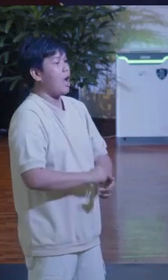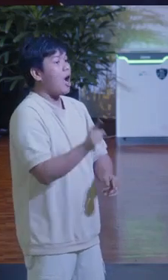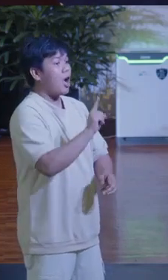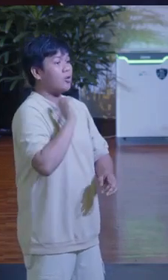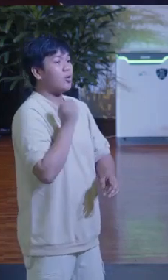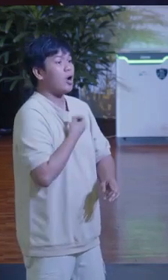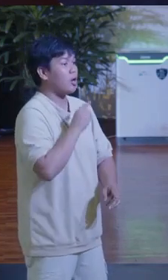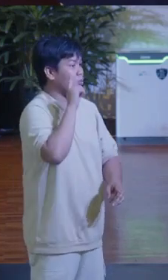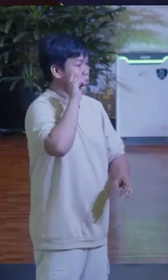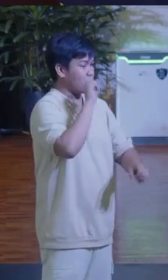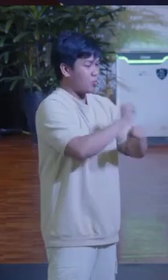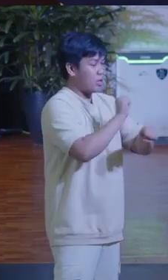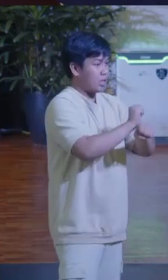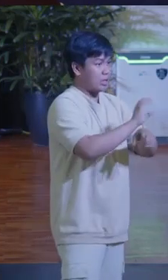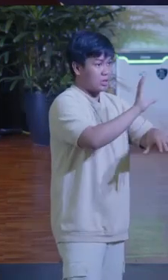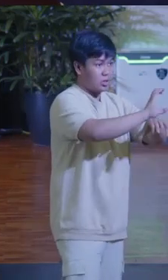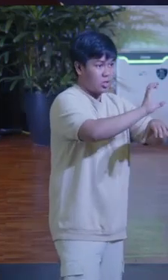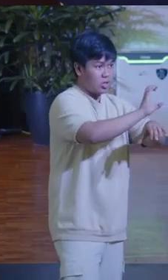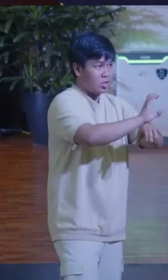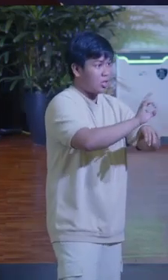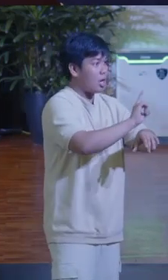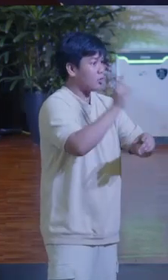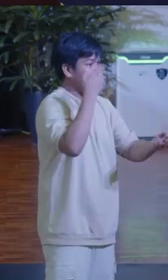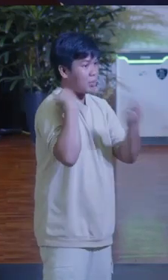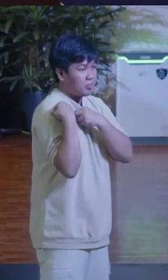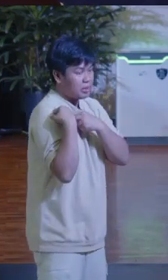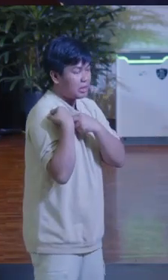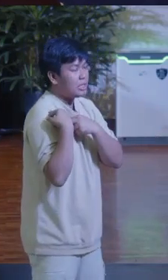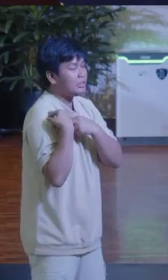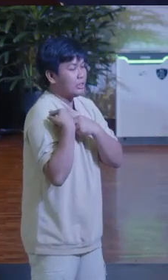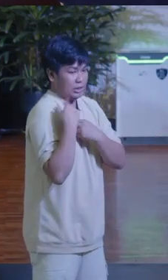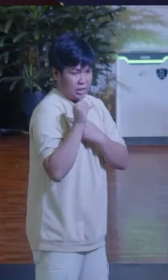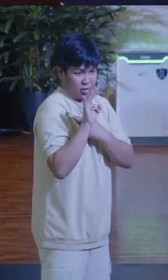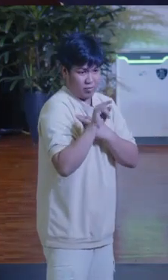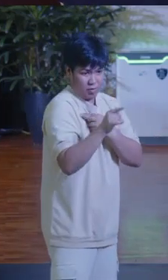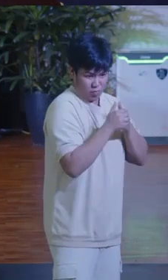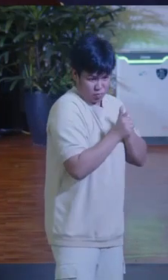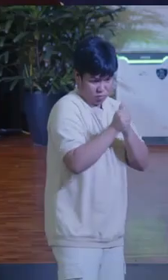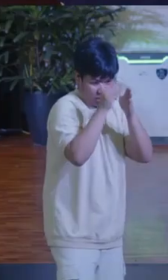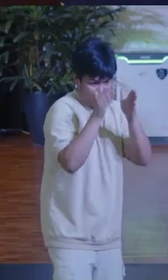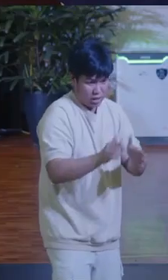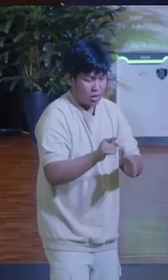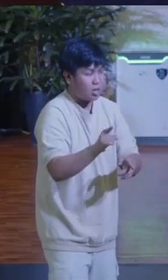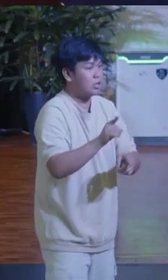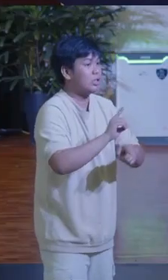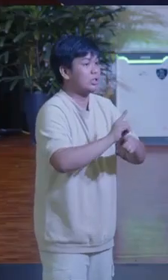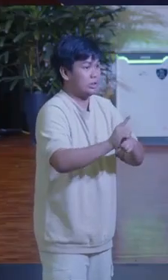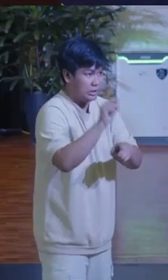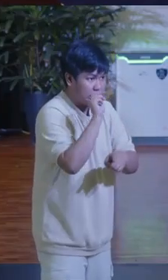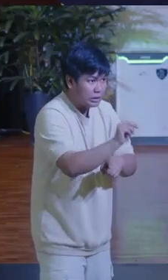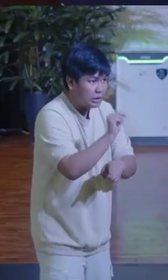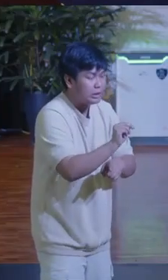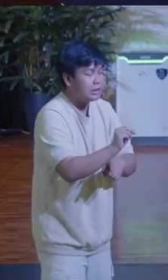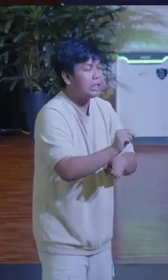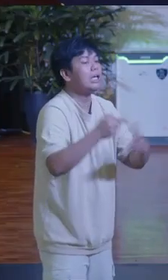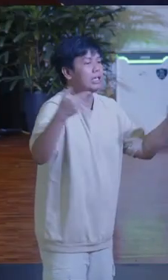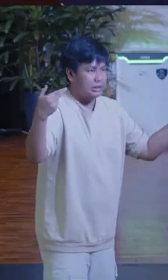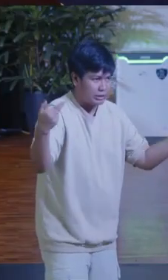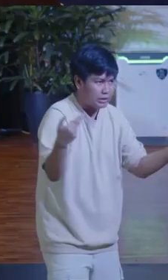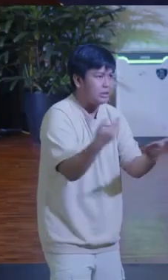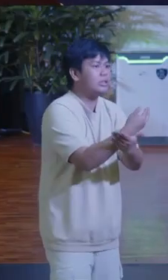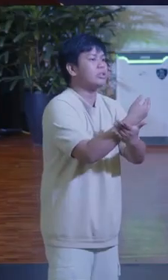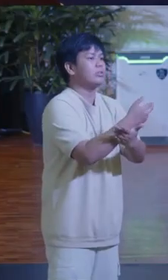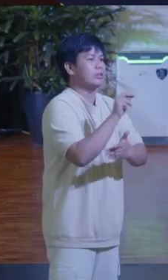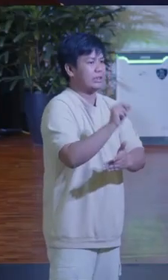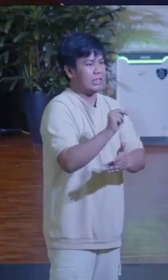Restore him in a spirit of gentleness. Kaya po sa GCF, ang church discipline po ay